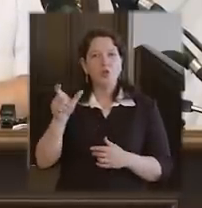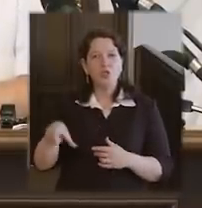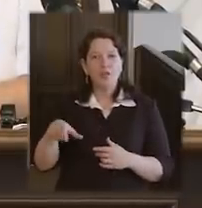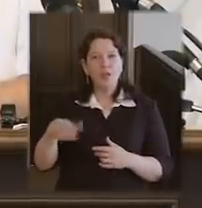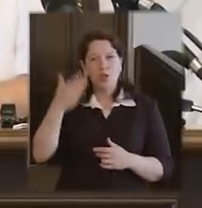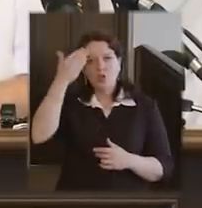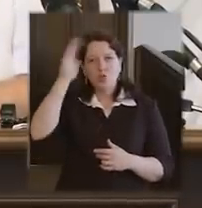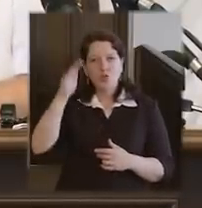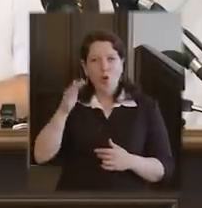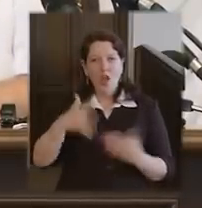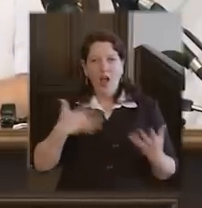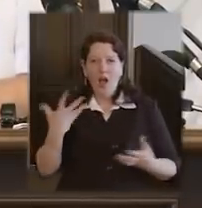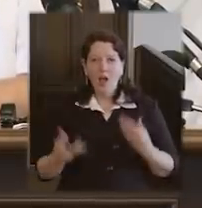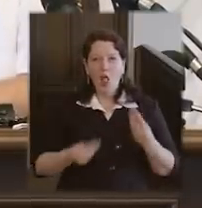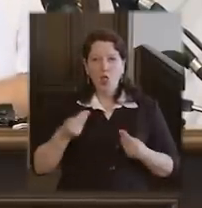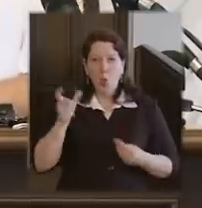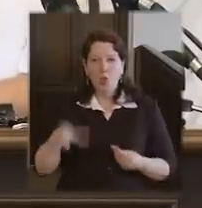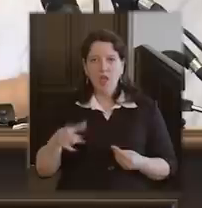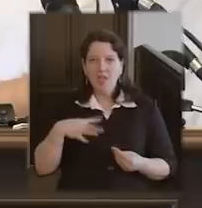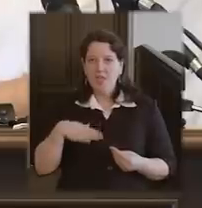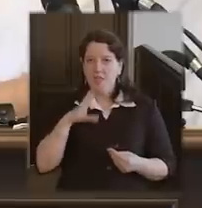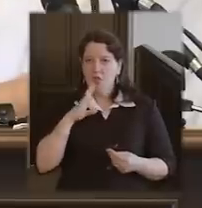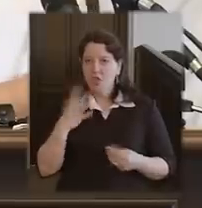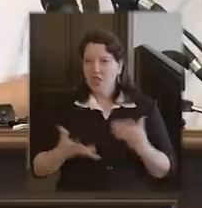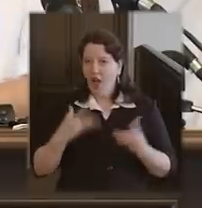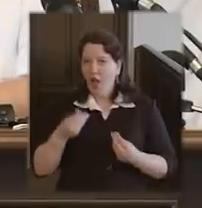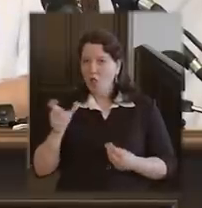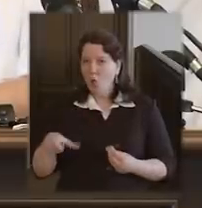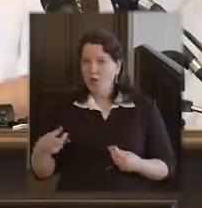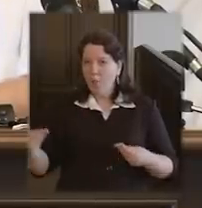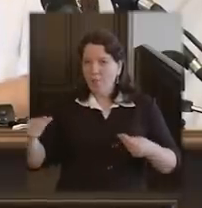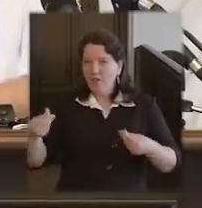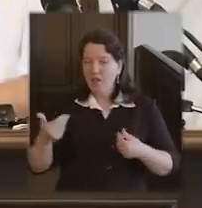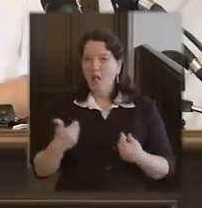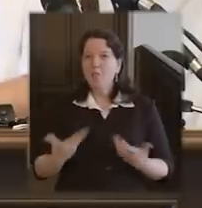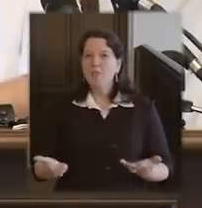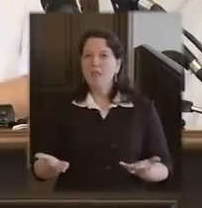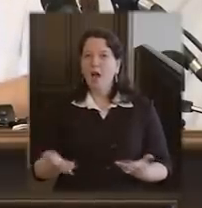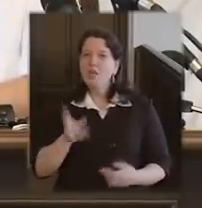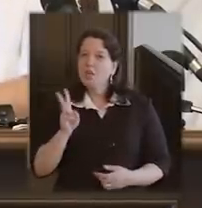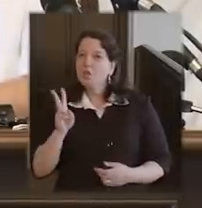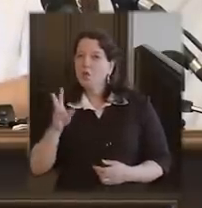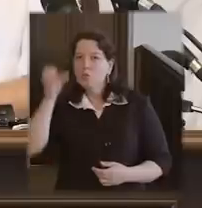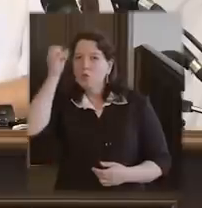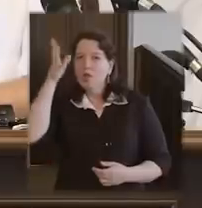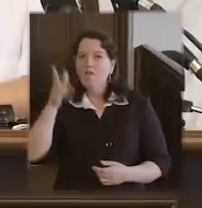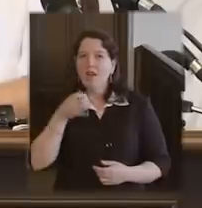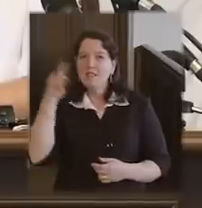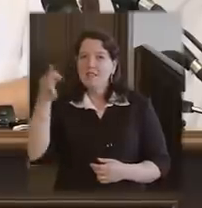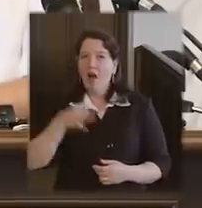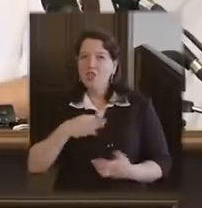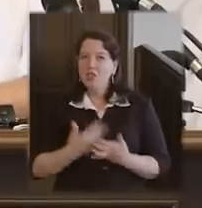колдунья. Ну, тут уже все ясно, конечно. И что тут нужно сделать? Вам тут скажут. Какой-нибудь